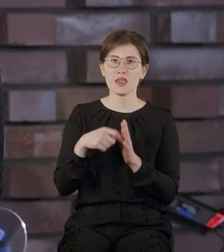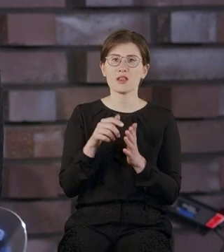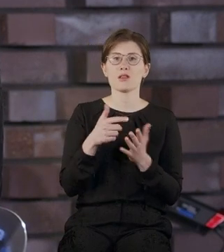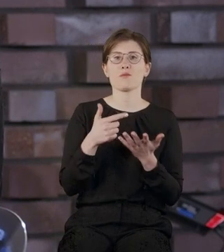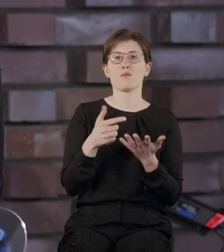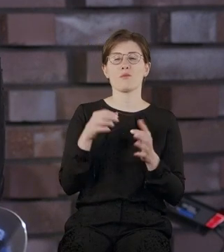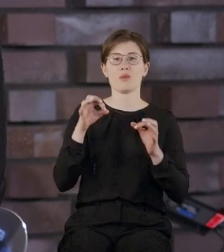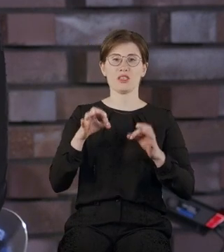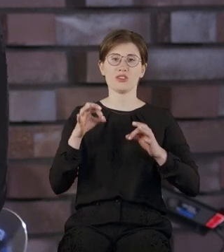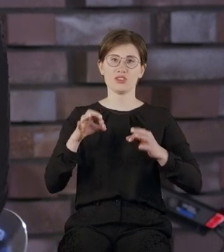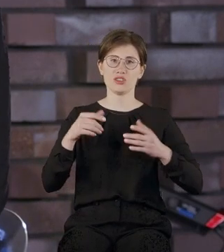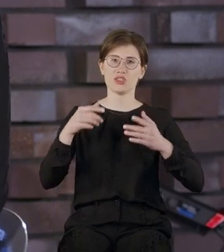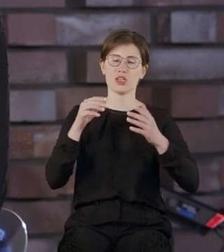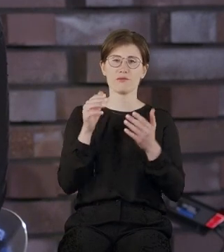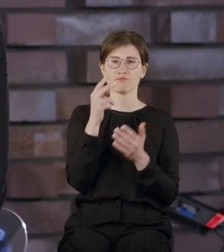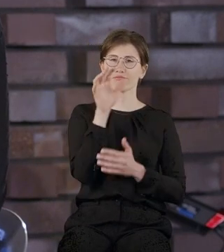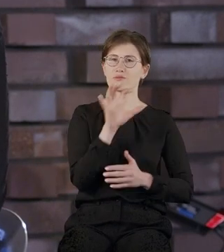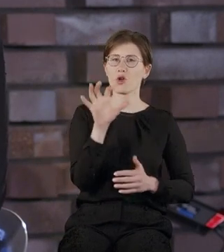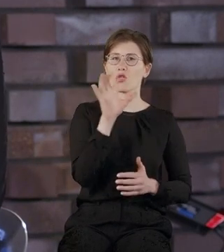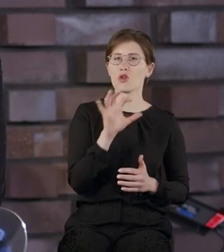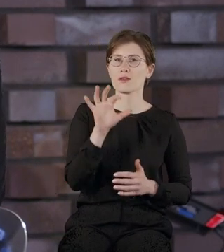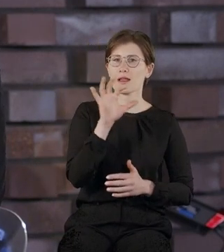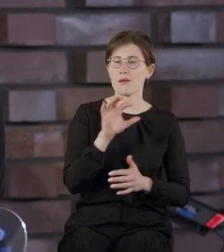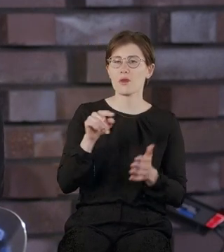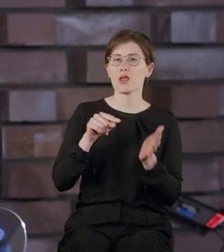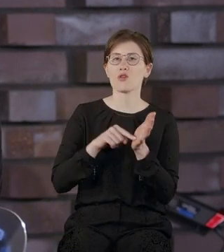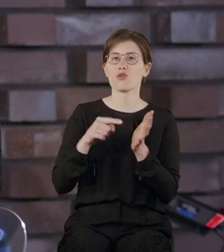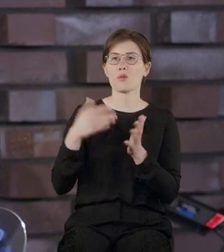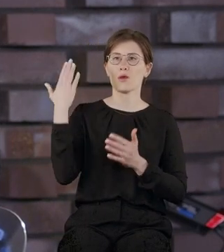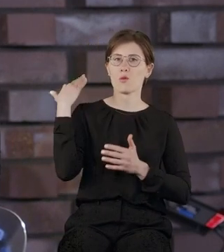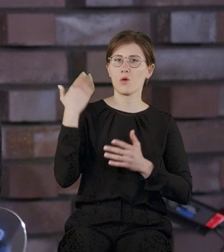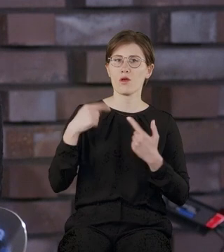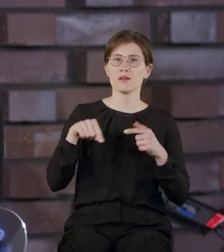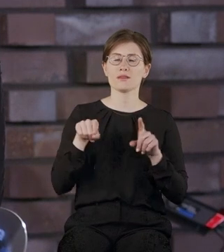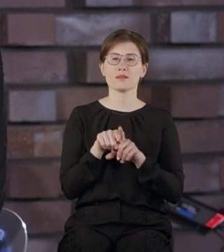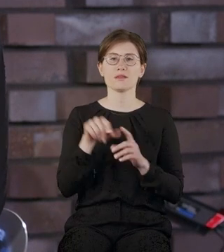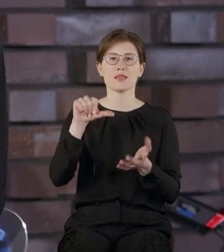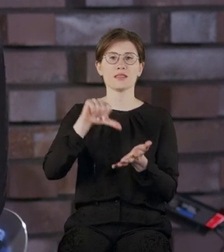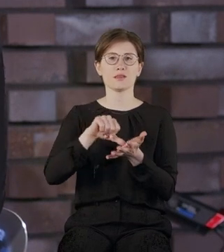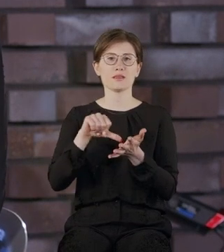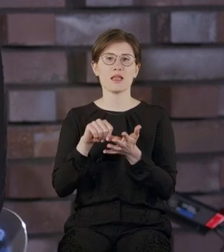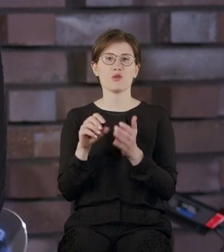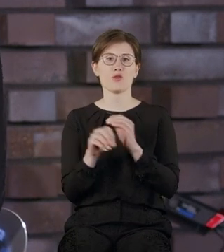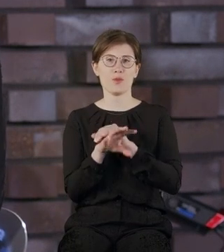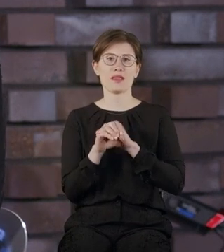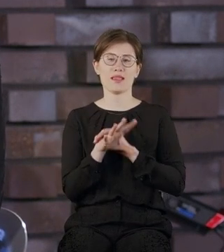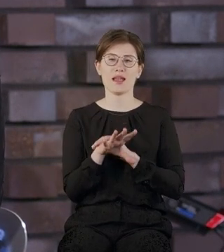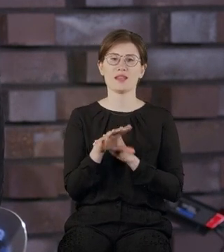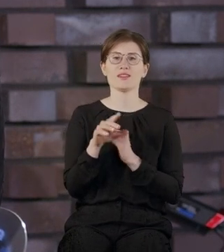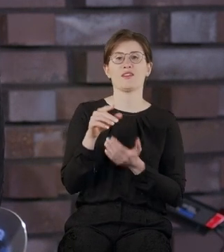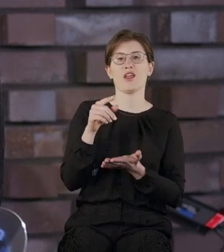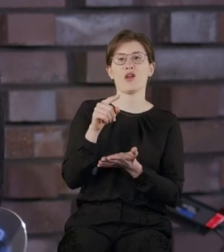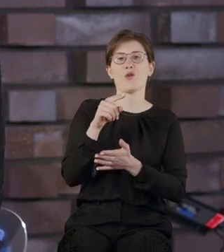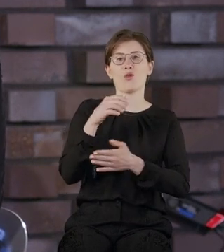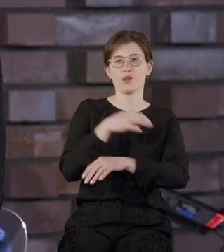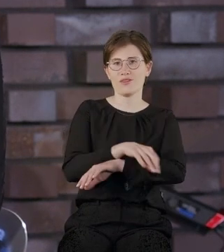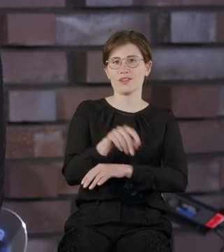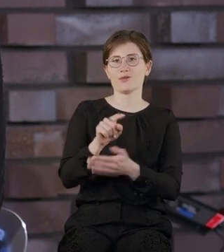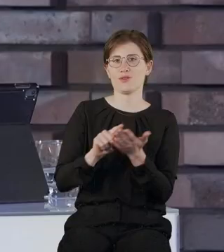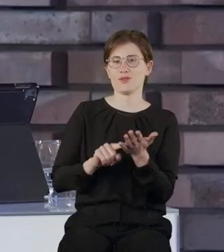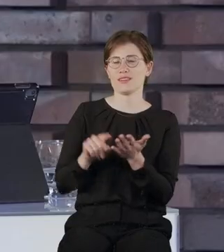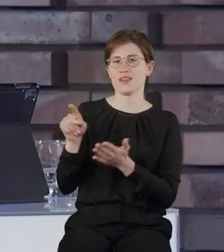podczas wirtualnego Dnia Otwartego została zrealizowana przez Centrum Medialne Uniwersytetu Śląskiego przy nieocenionym wsparciu Szkoły